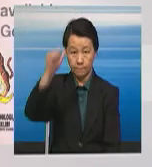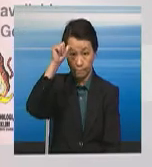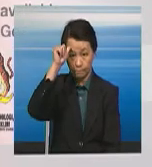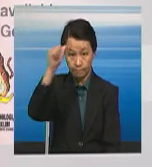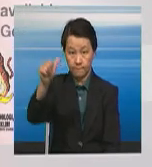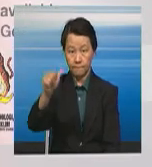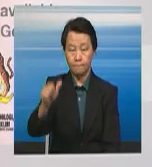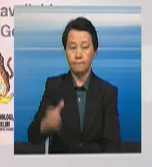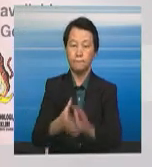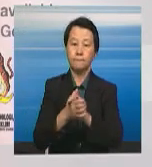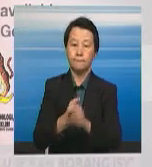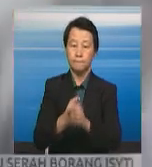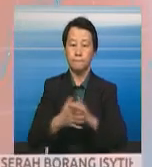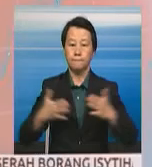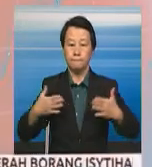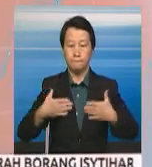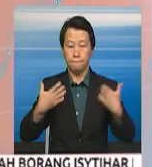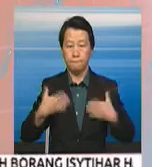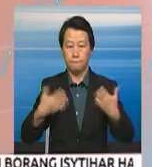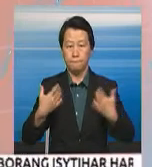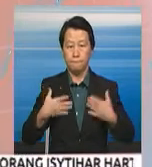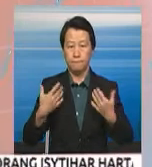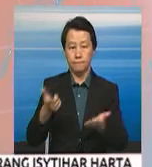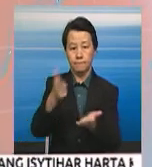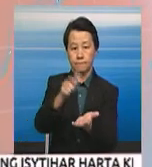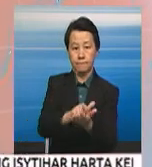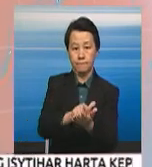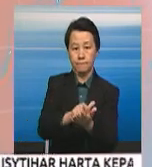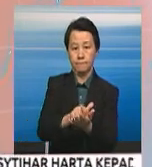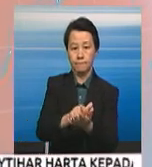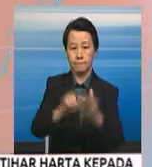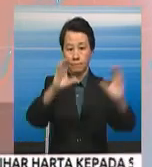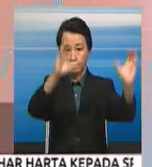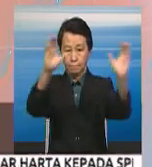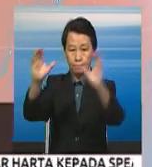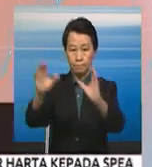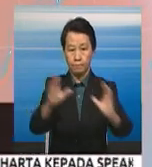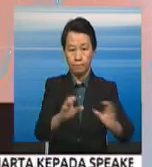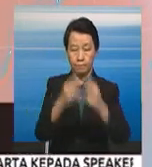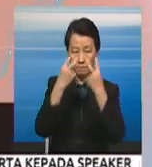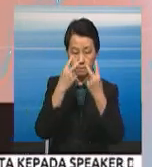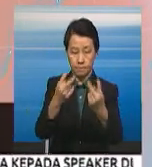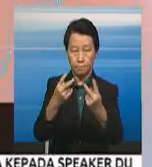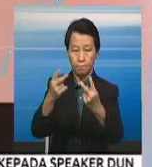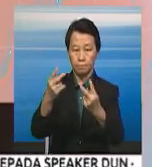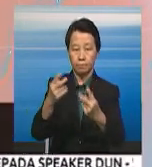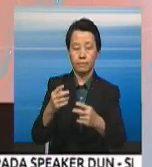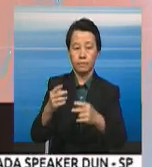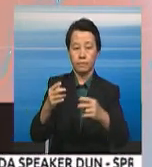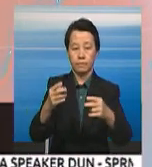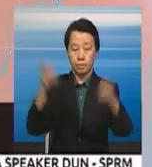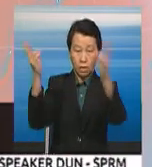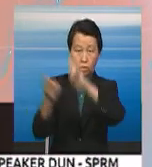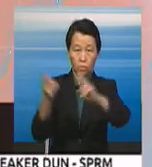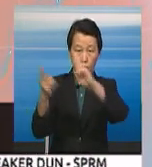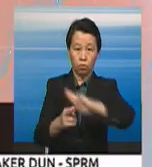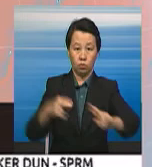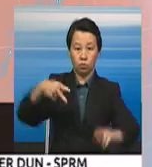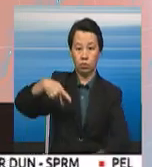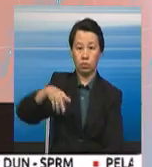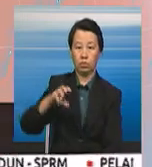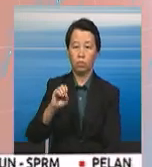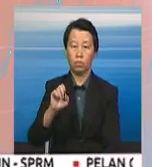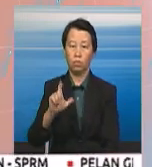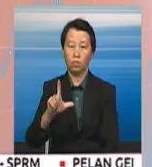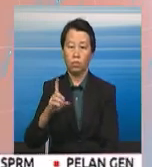Assalamualaikum dan salam sejahtera. Laporan cuaca kita mulakan dengan melihat siklon tropika. Buat masa kini, ribut tropika Podol masih